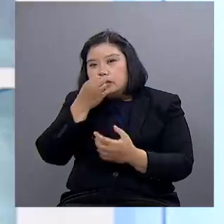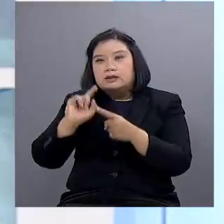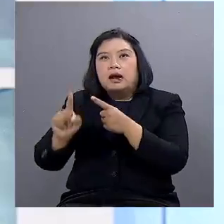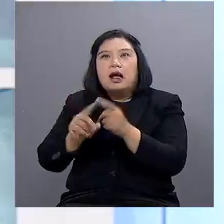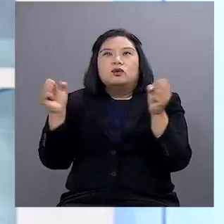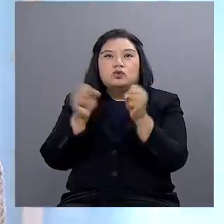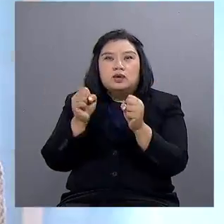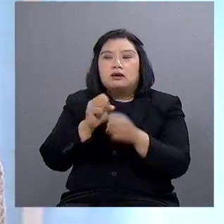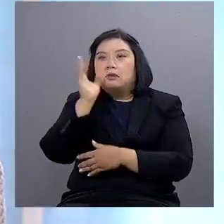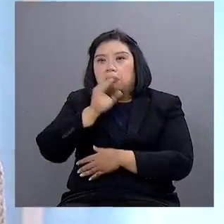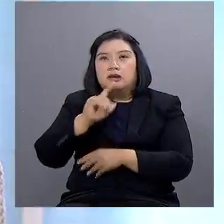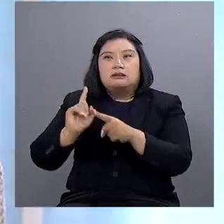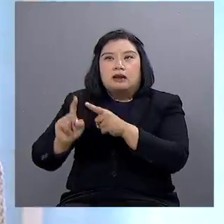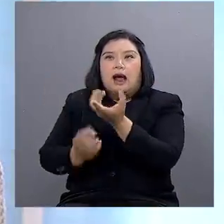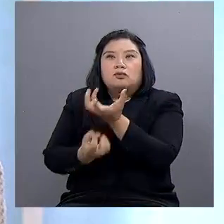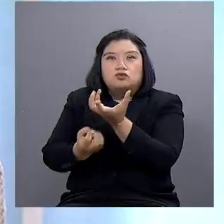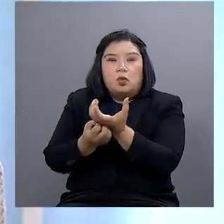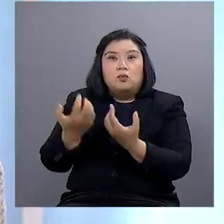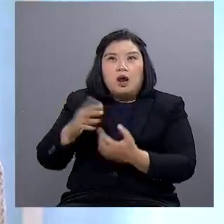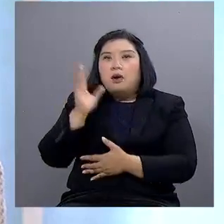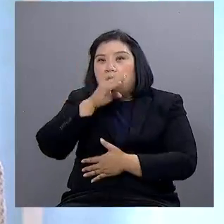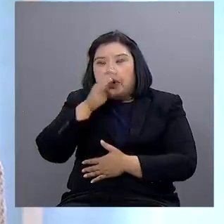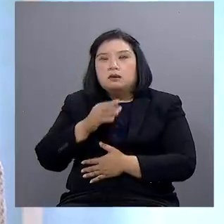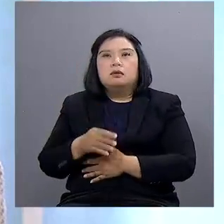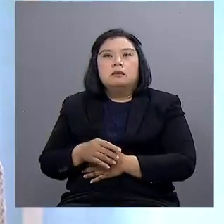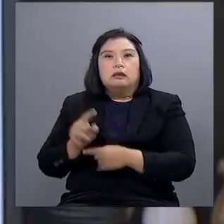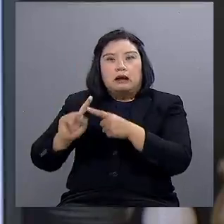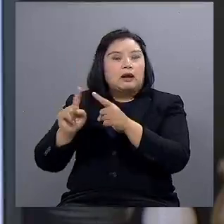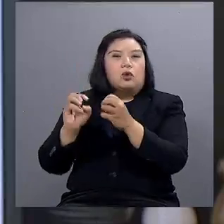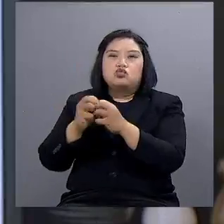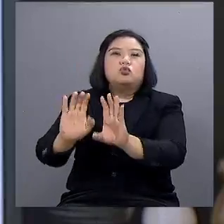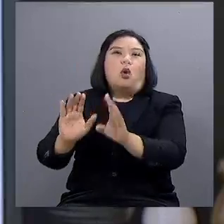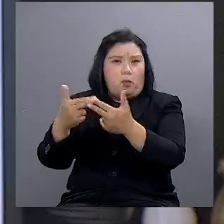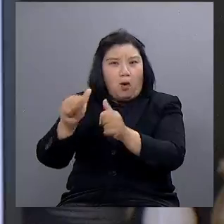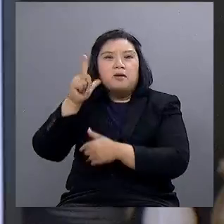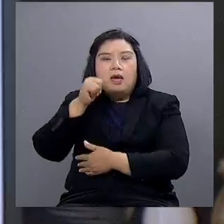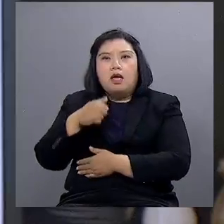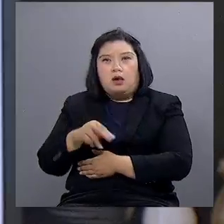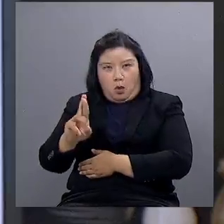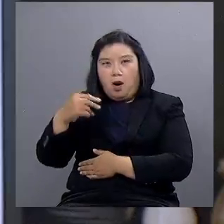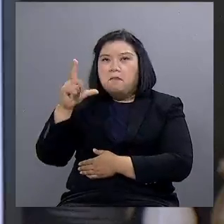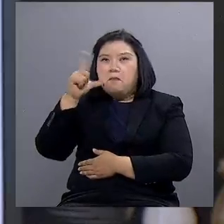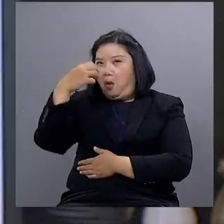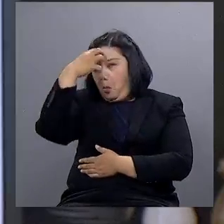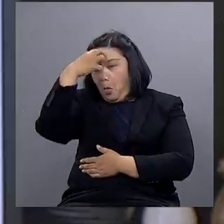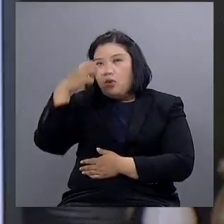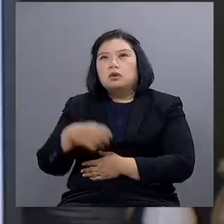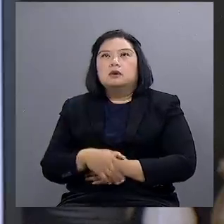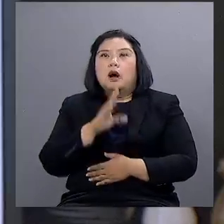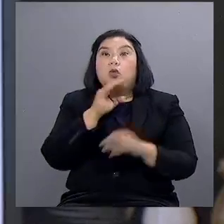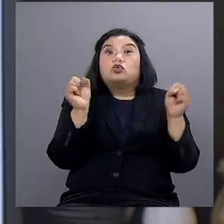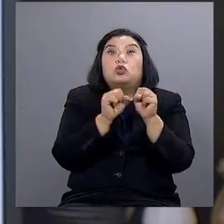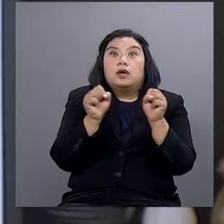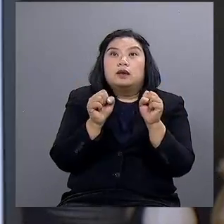พริกแกงที่ตำเอาไว้ใช้แกงครั้งต่อๆไปเนี่ยอย่าไปแตะต้องเด็ดขาด กับของในตู้เย็นเน ี่ ย คุณแม่ก่อน ทุกอย่างถ้ามันอยู่ในตู้เย็นแล้วมันจะอะไรรู้ไหมกลาย